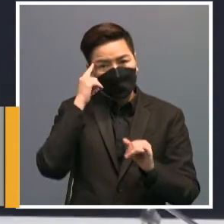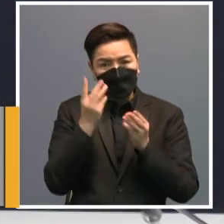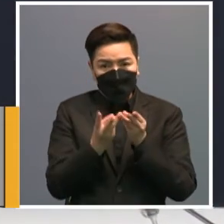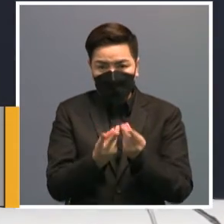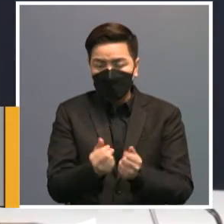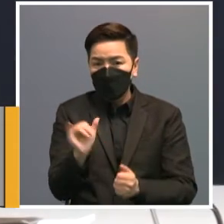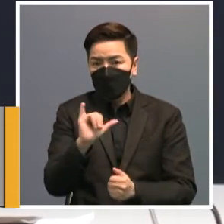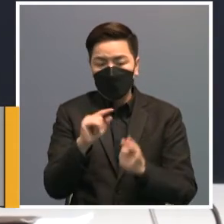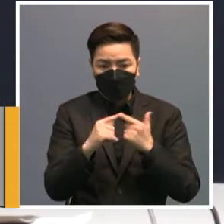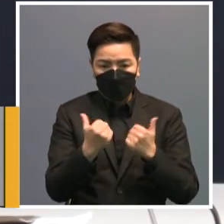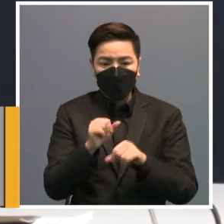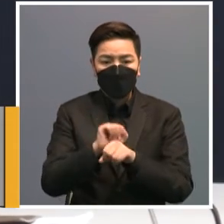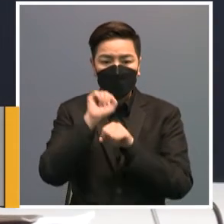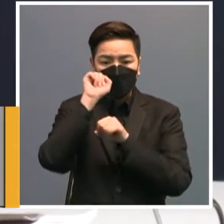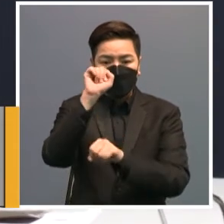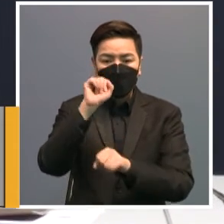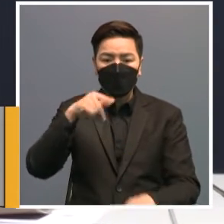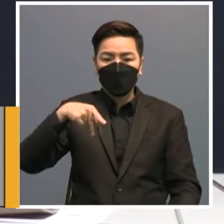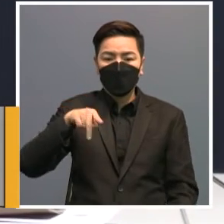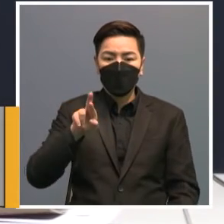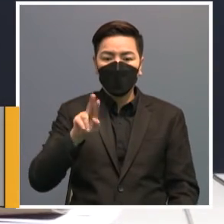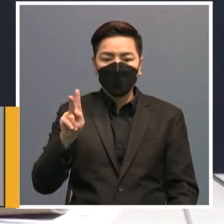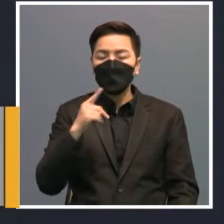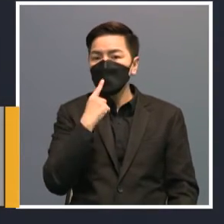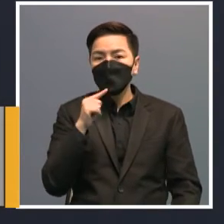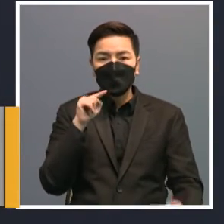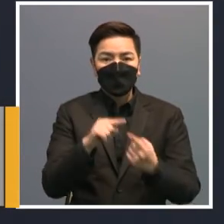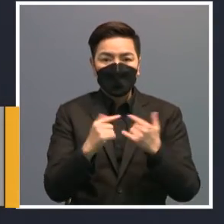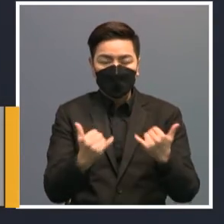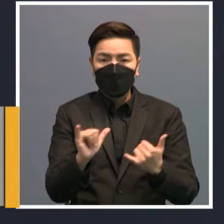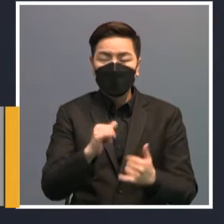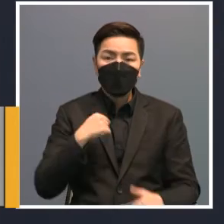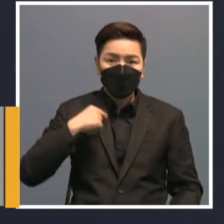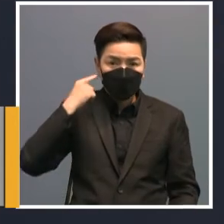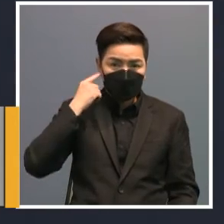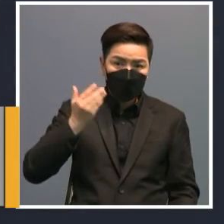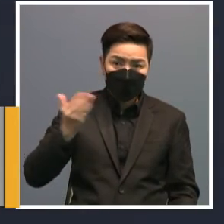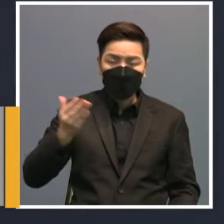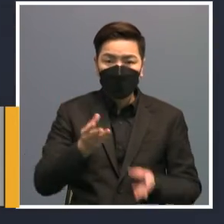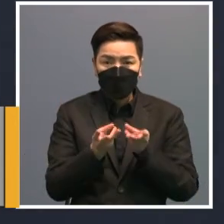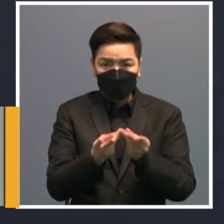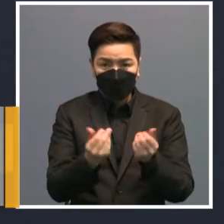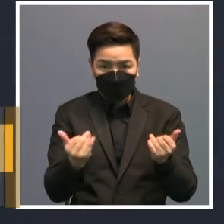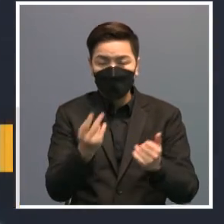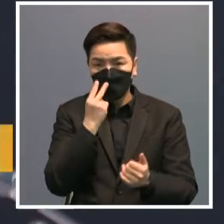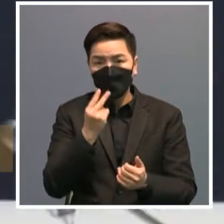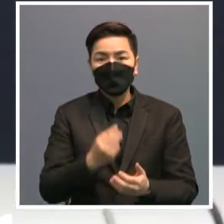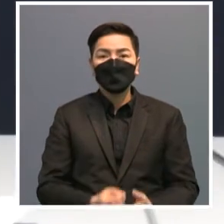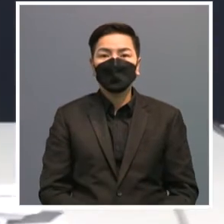ดนะเพราะว่าในประกาศราชกิจจานุเบกษายังไม่ได้พูดถึงเรื่องนี้ลองไปฟังเสียงคุณวิรัติพูดถึงเรื่องนี้เพิ่มเติมกัน